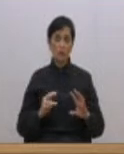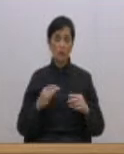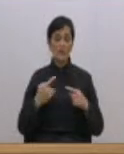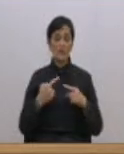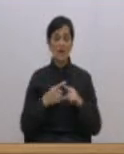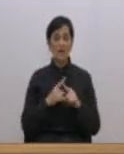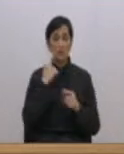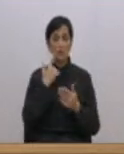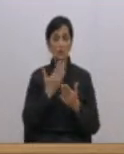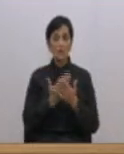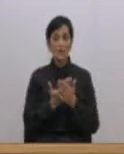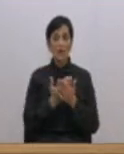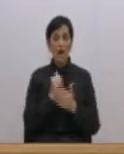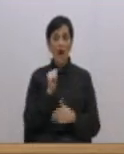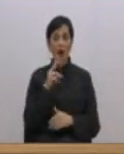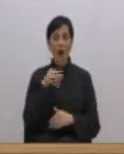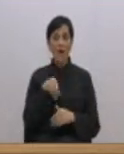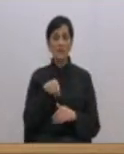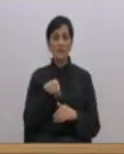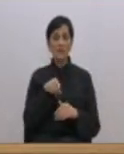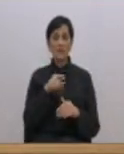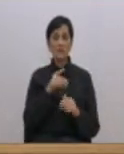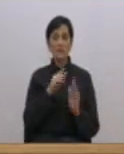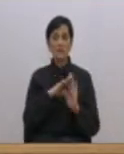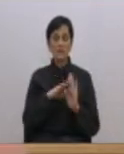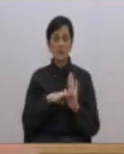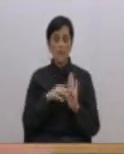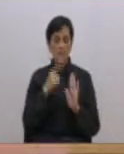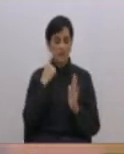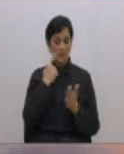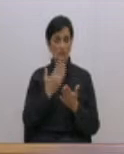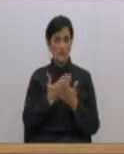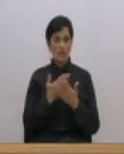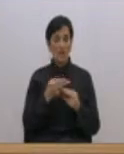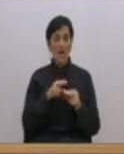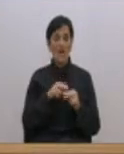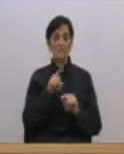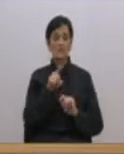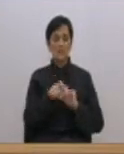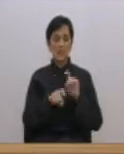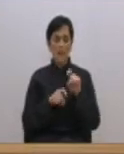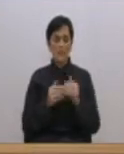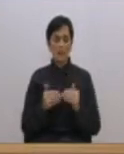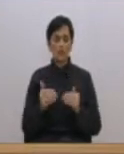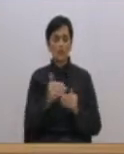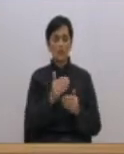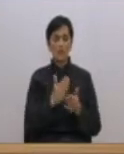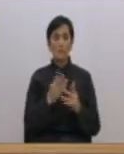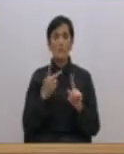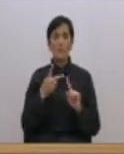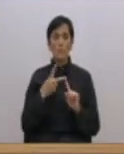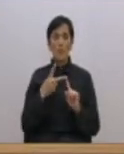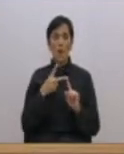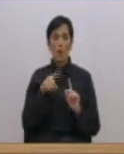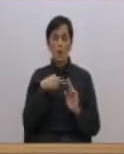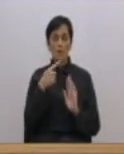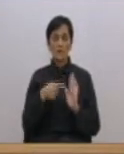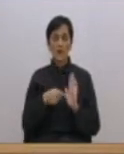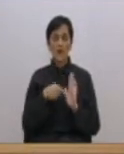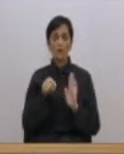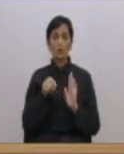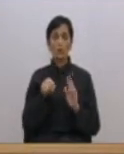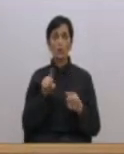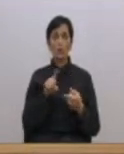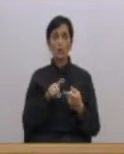ტექნიკის თვალსაზრისით, საკანონმდებლო აქტის სისტემატიზაციის თვალსაზრისით ეს წინ გადადგმულია ბიჯია. მეორე საკითხი უკავშირდება